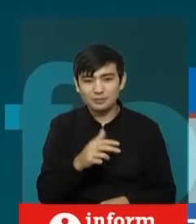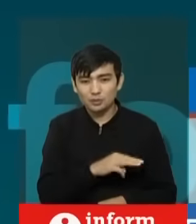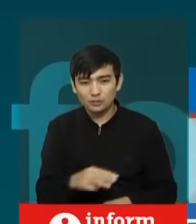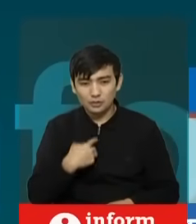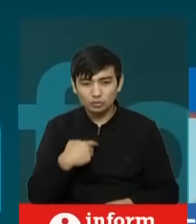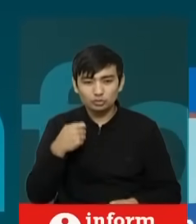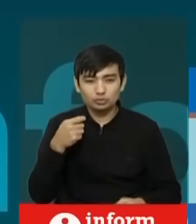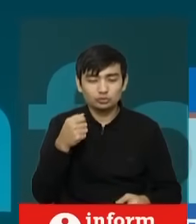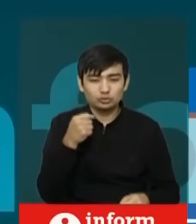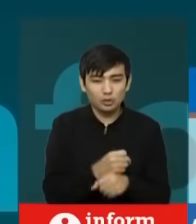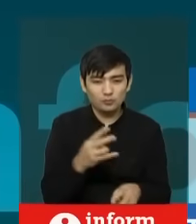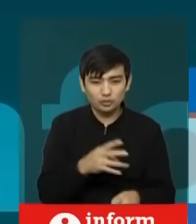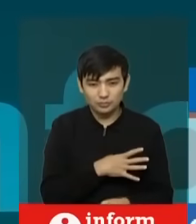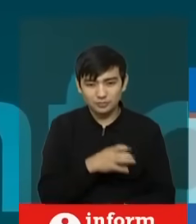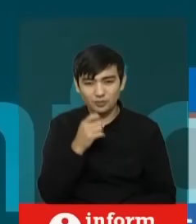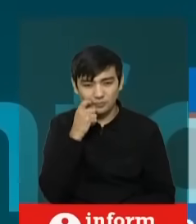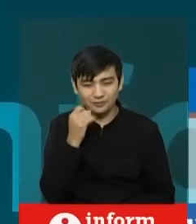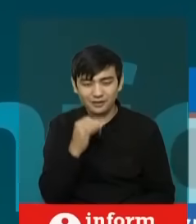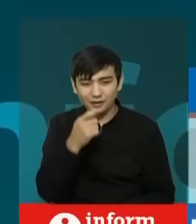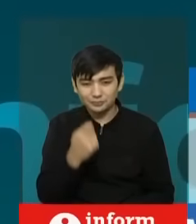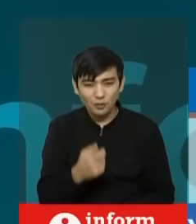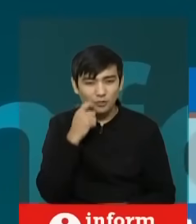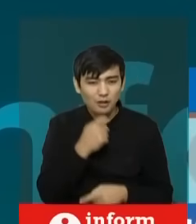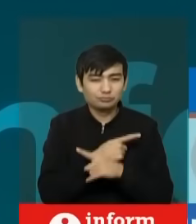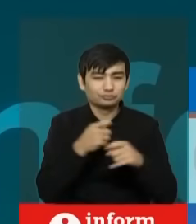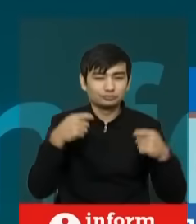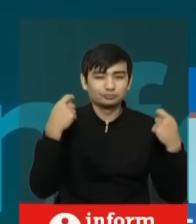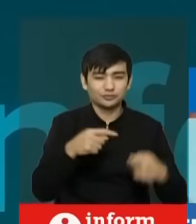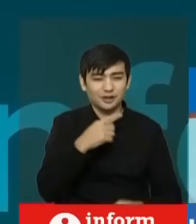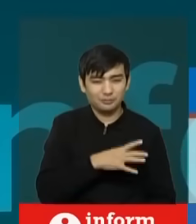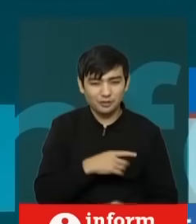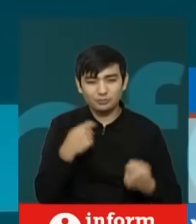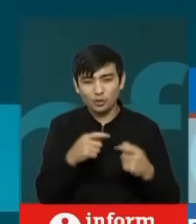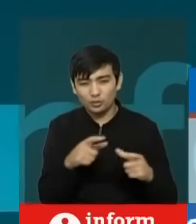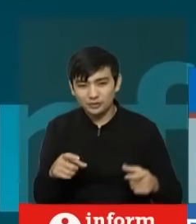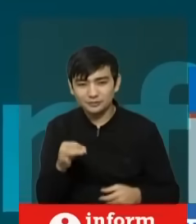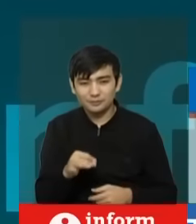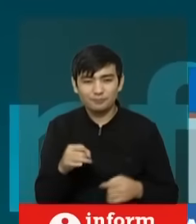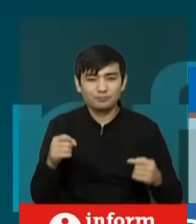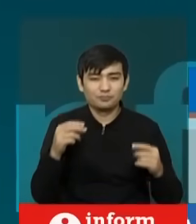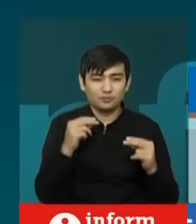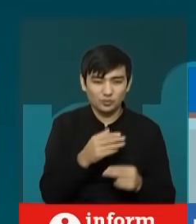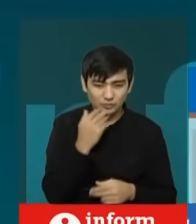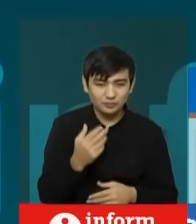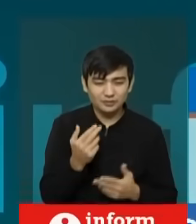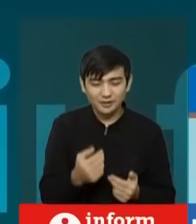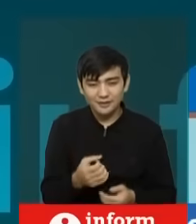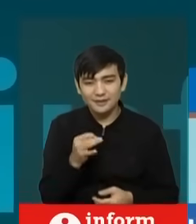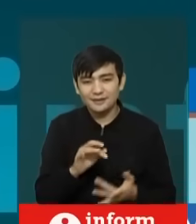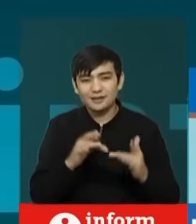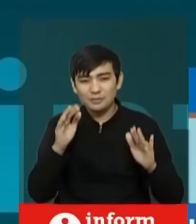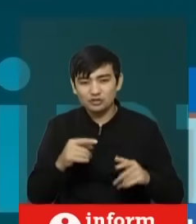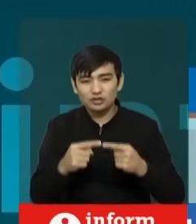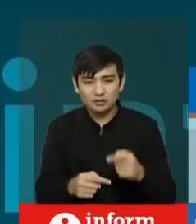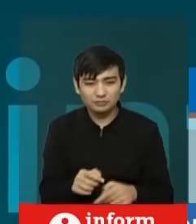тоқтатуға мәжбүр болыпты. Арзан бағада аяқ киім сатамыз деп жұртты жинаған саудагерлер бұл әрекеттерінің дұрыс еместігін мойындады. Кейін әлеуметтік желі